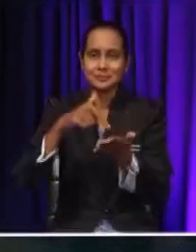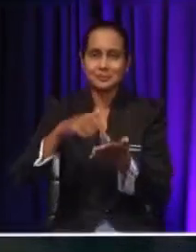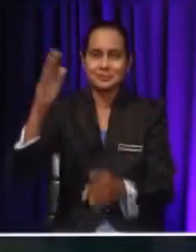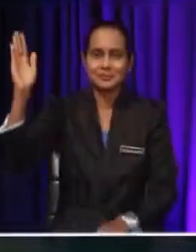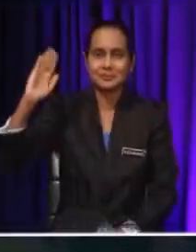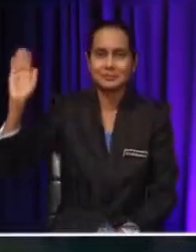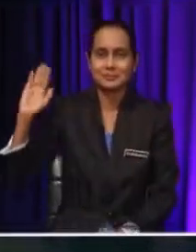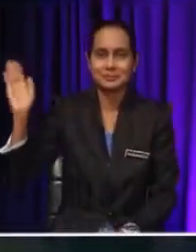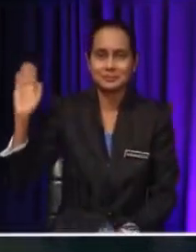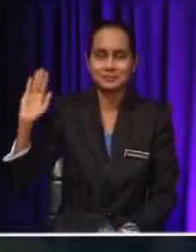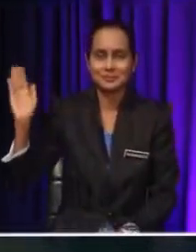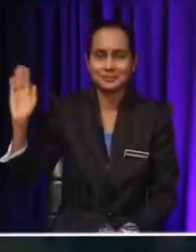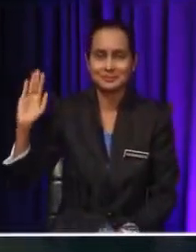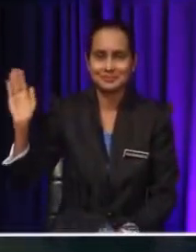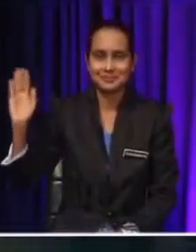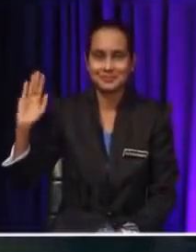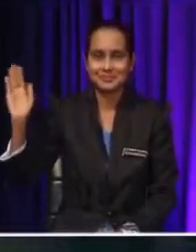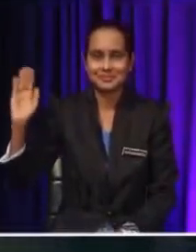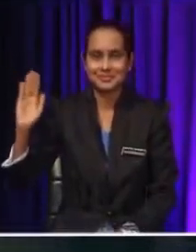Assalamu'alaikum bye